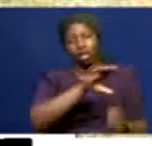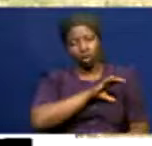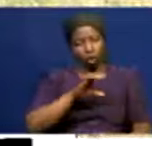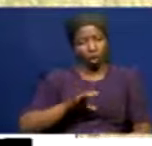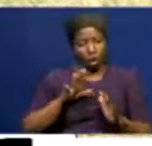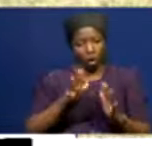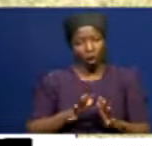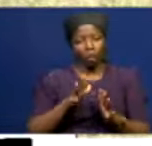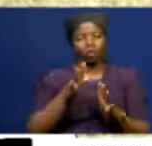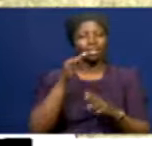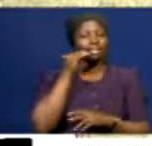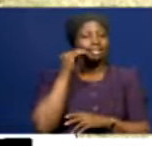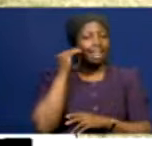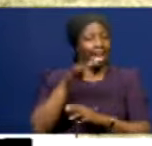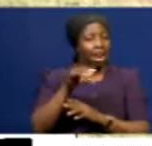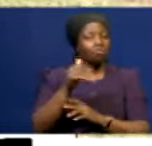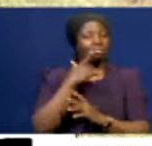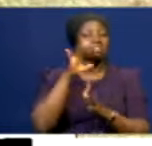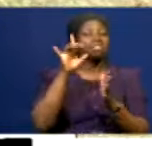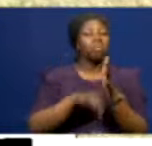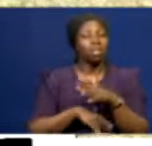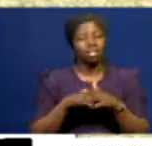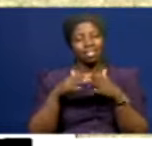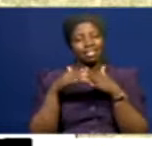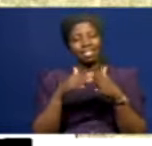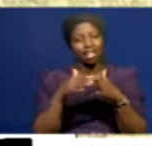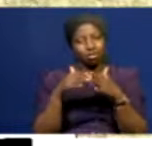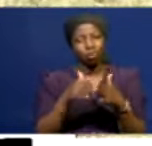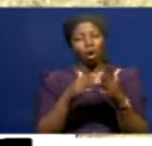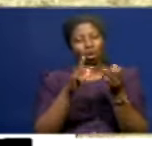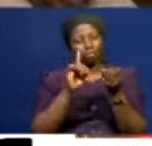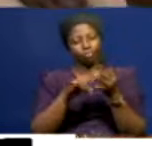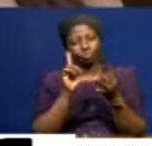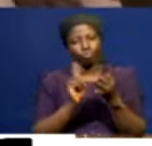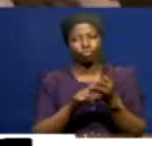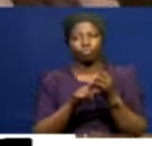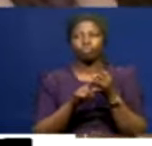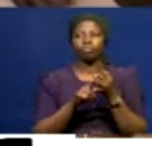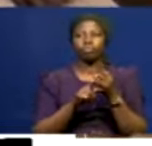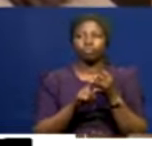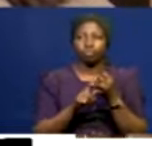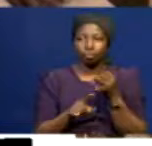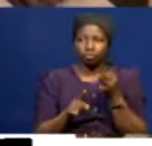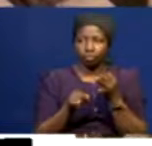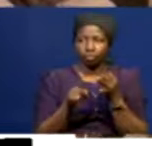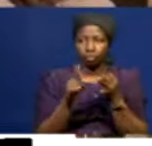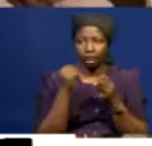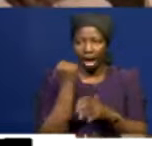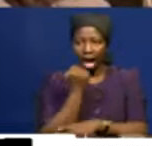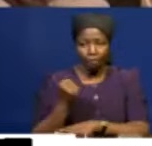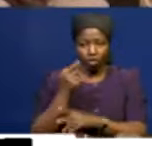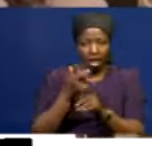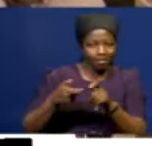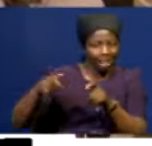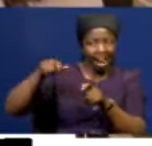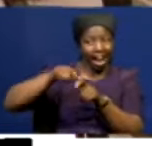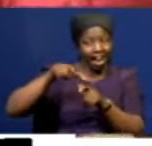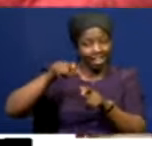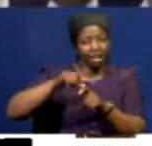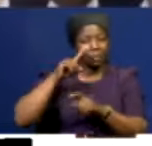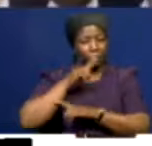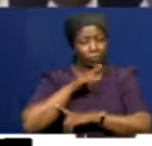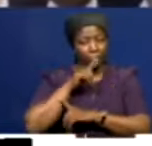Robert Ngetich, visa vya dhulma za kimapenzi na kijinsia vimeongezeka kwenye eneo hilo, hasa kata ndogo ya